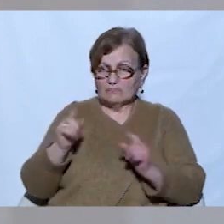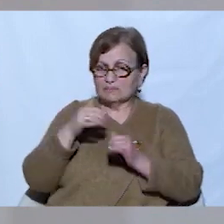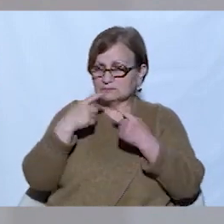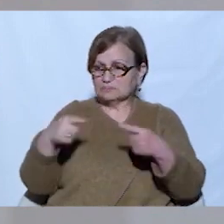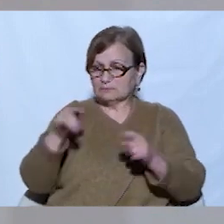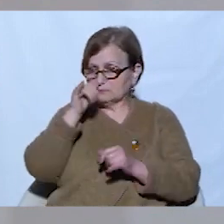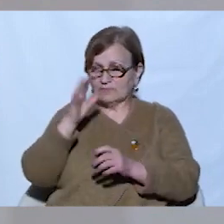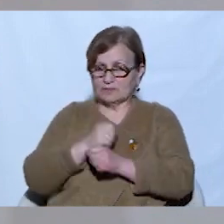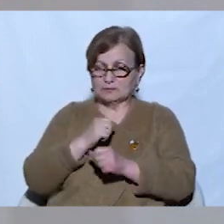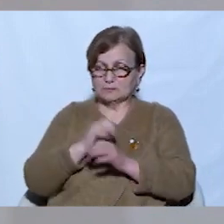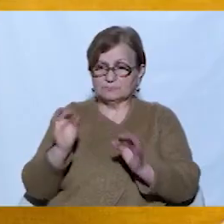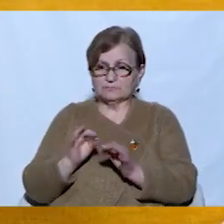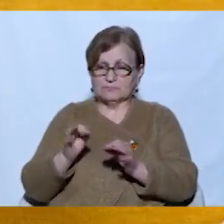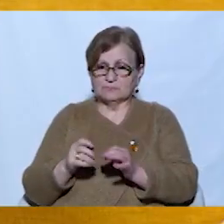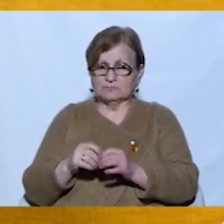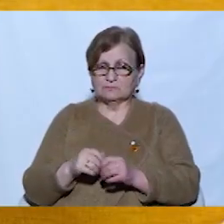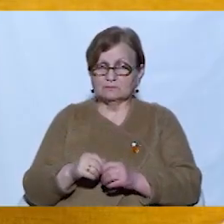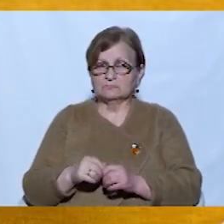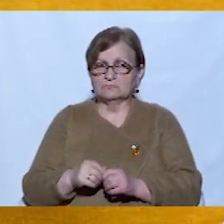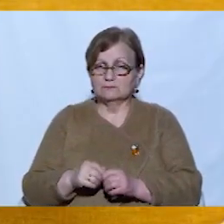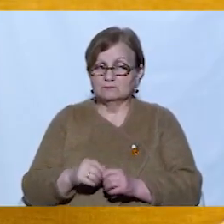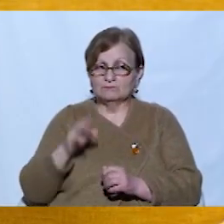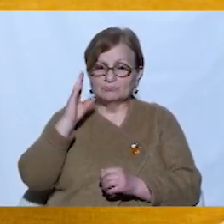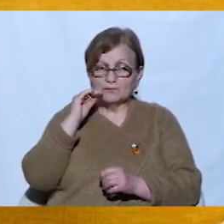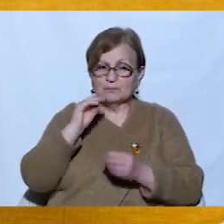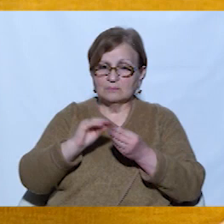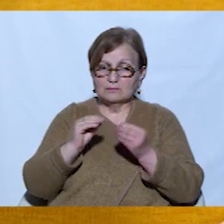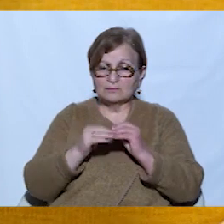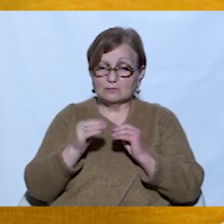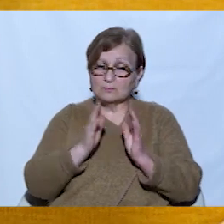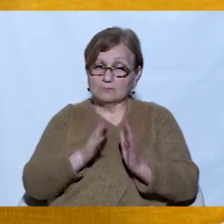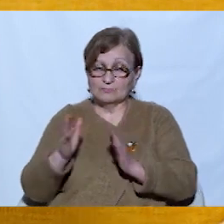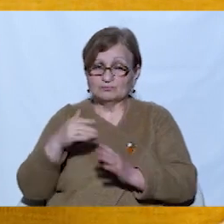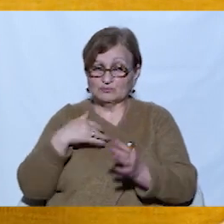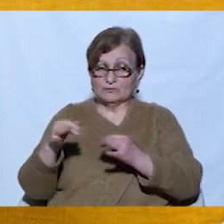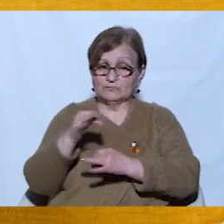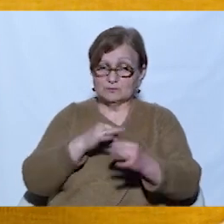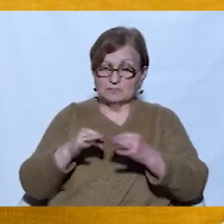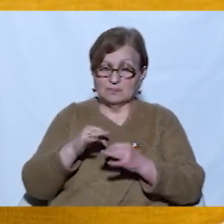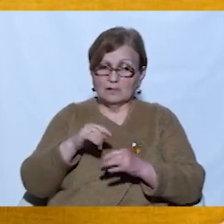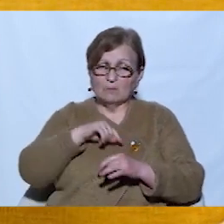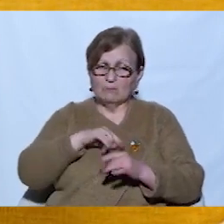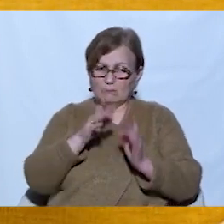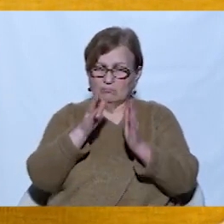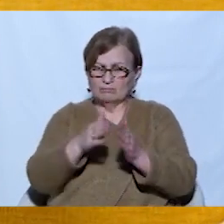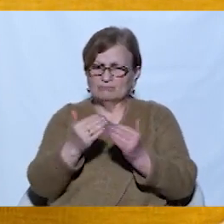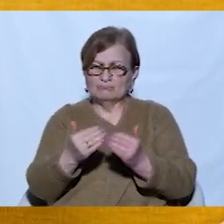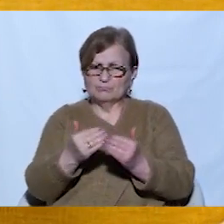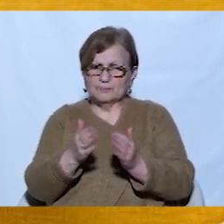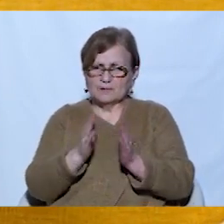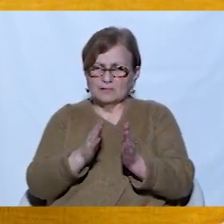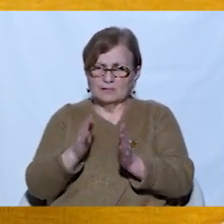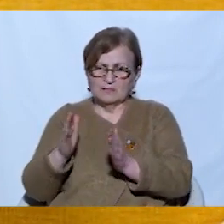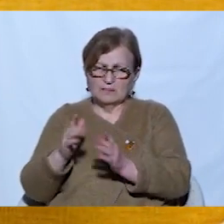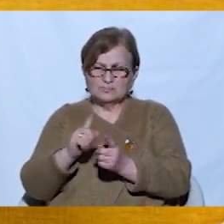ისე როგორც უნდა ფორცელდებოდეს. როდესაც პრობლემურ ქცევაზე ვსაუბრობთ, ან ახასიათებს თუ არა პრობლემურ ქცევას, ქცევის